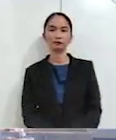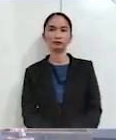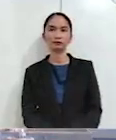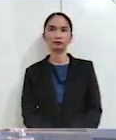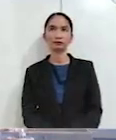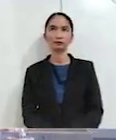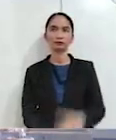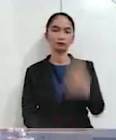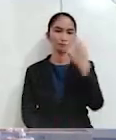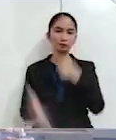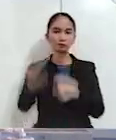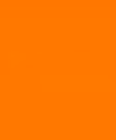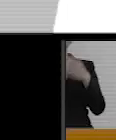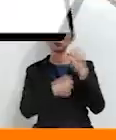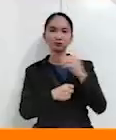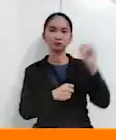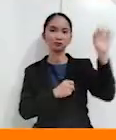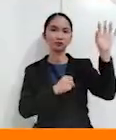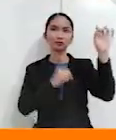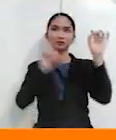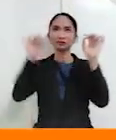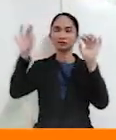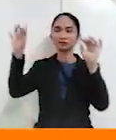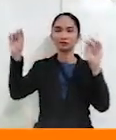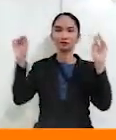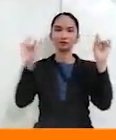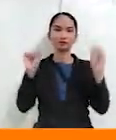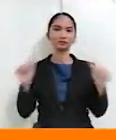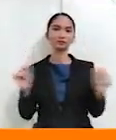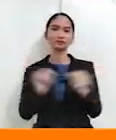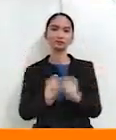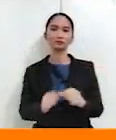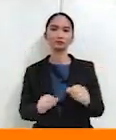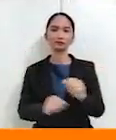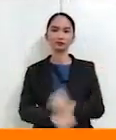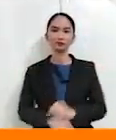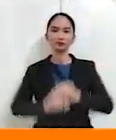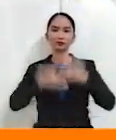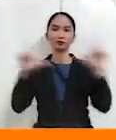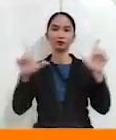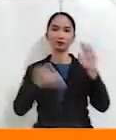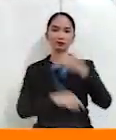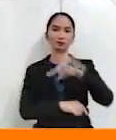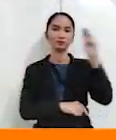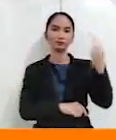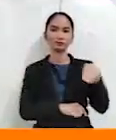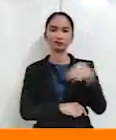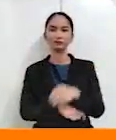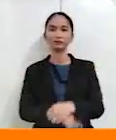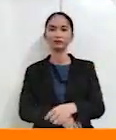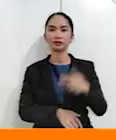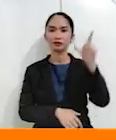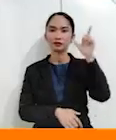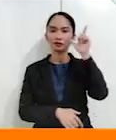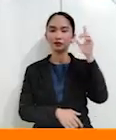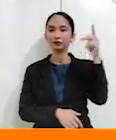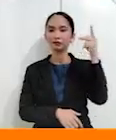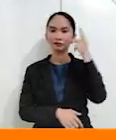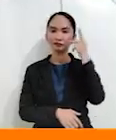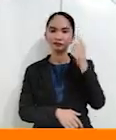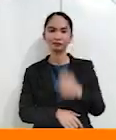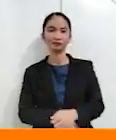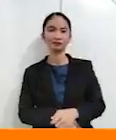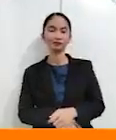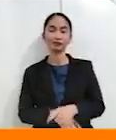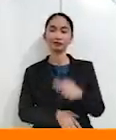at palamuti. At live mula sa Maynila, nasa frontline ng balita niyan si Laila Pangilinan. O Laila, ipasyal mo naman kami